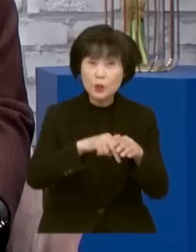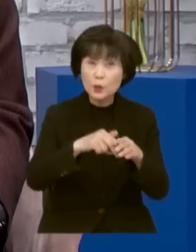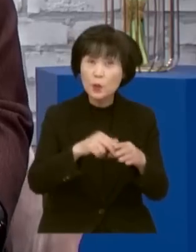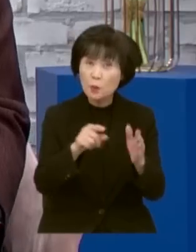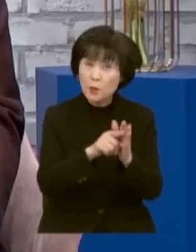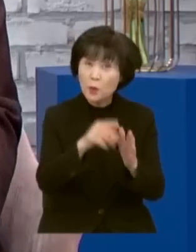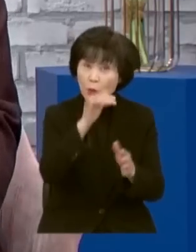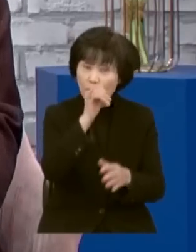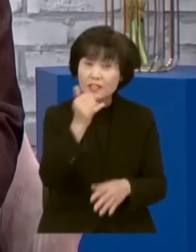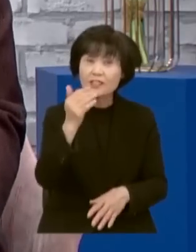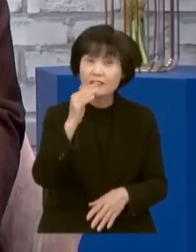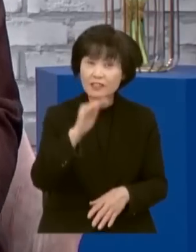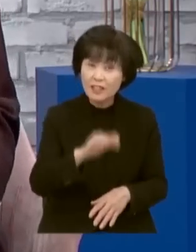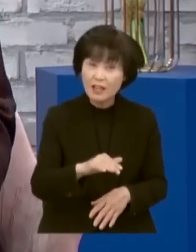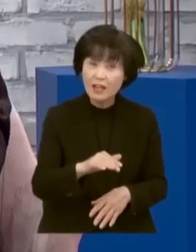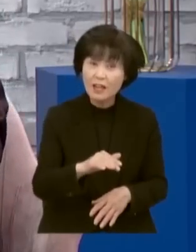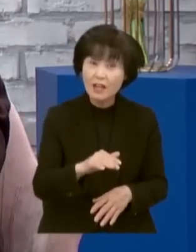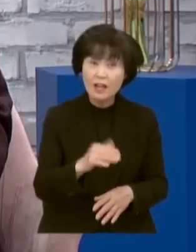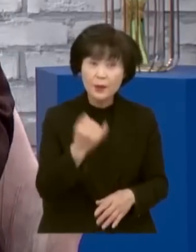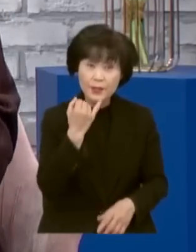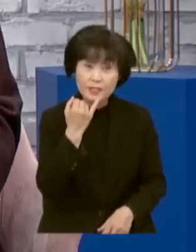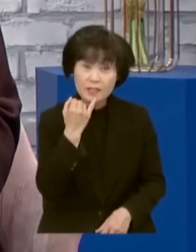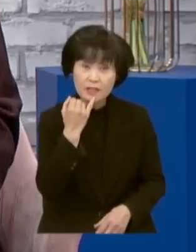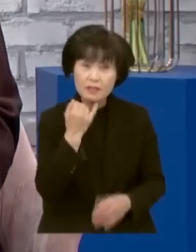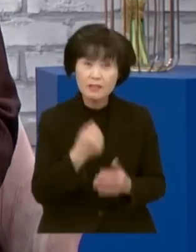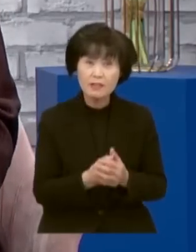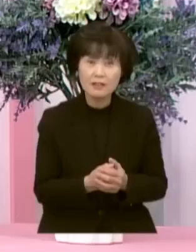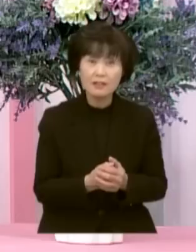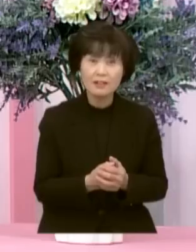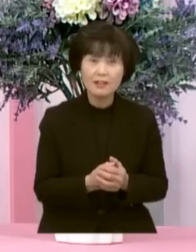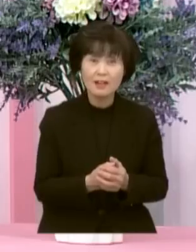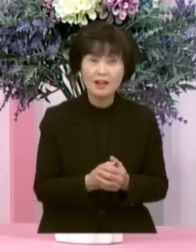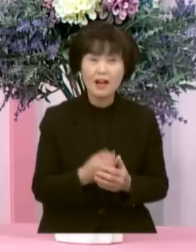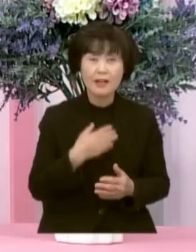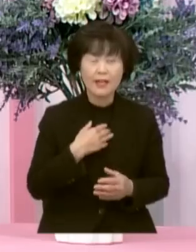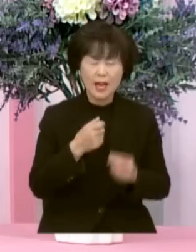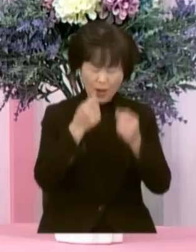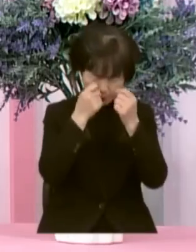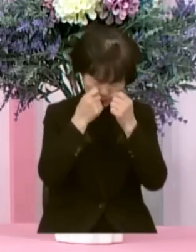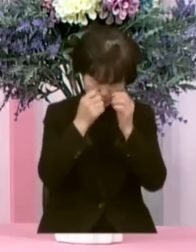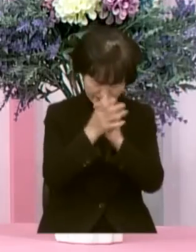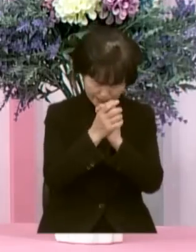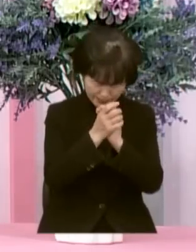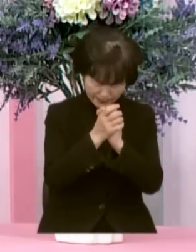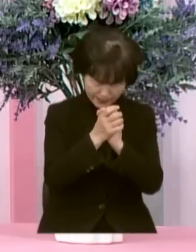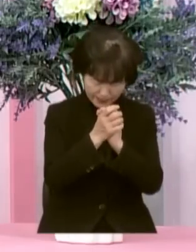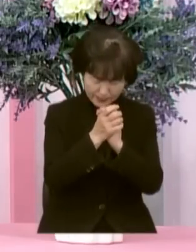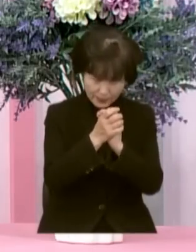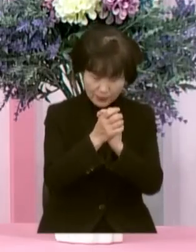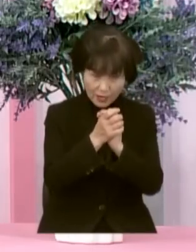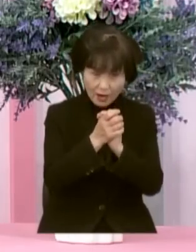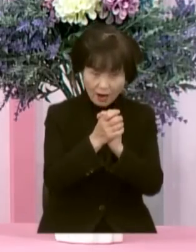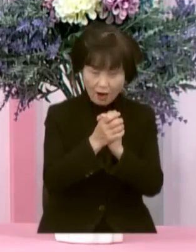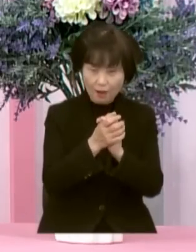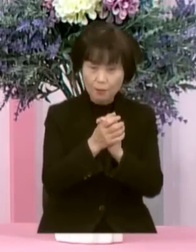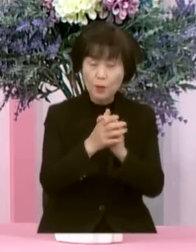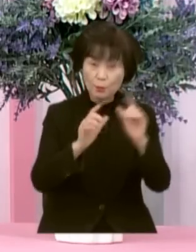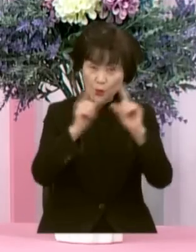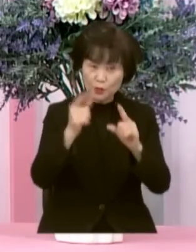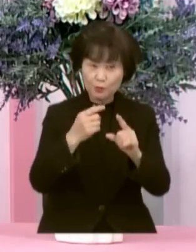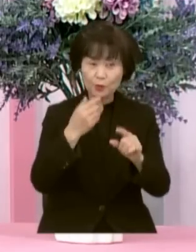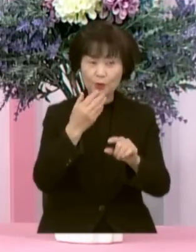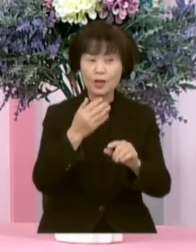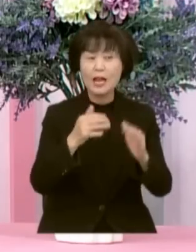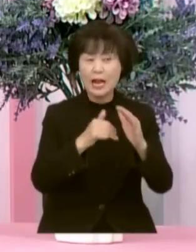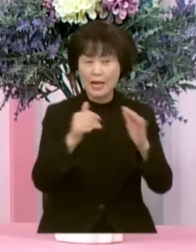다른 데 지금 신경 쓰고 우상 숭배하고 있잖아요. 네. 괜찮았어요? 막 울면서 기도하고 그런 거를 이제 본 적이 있죠. 그러면은